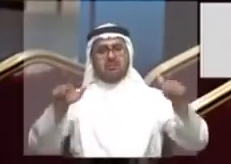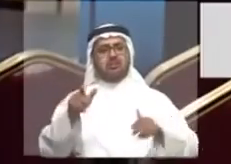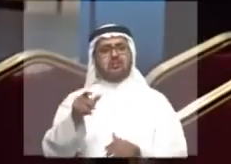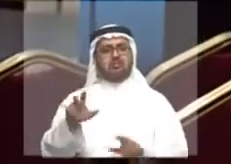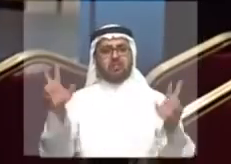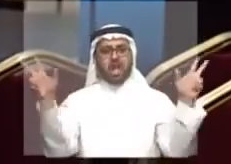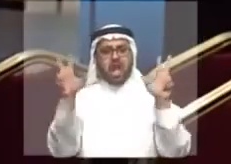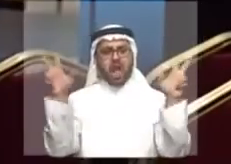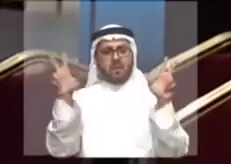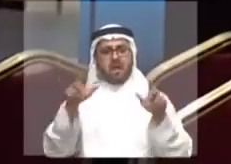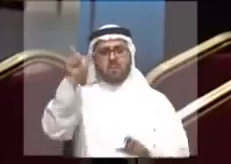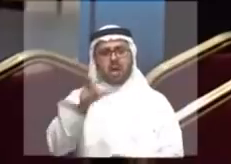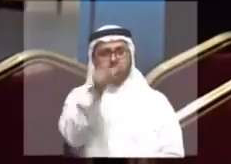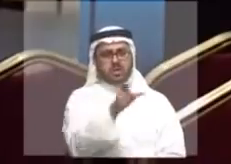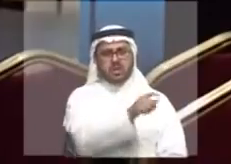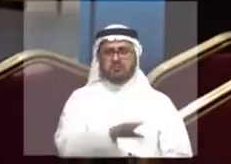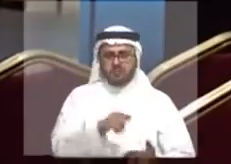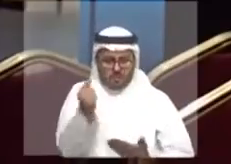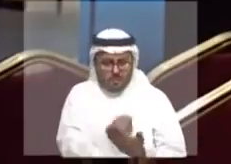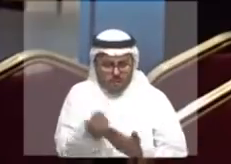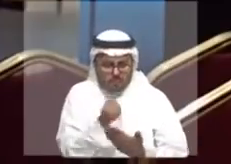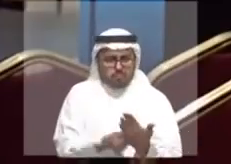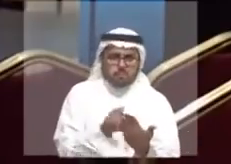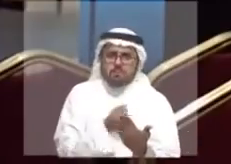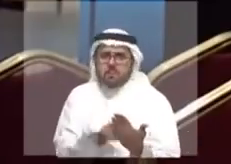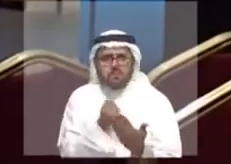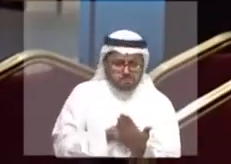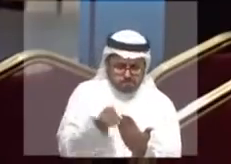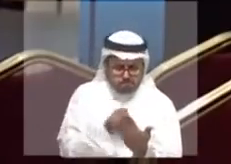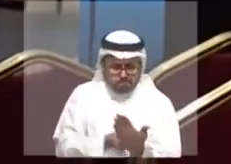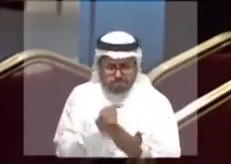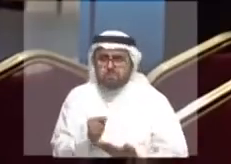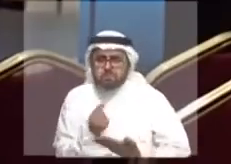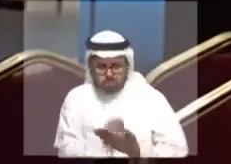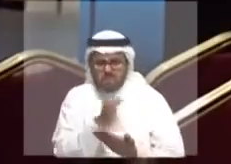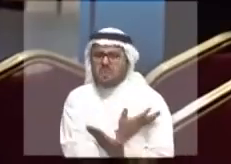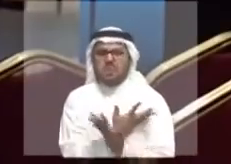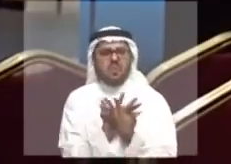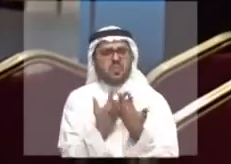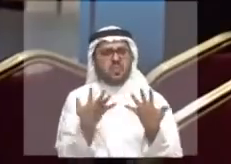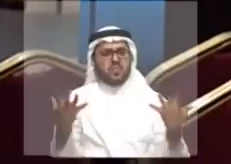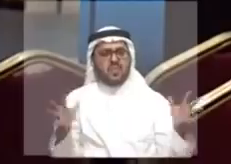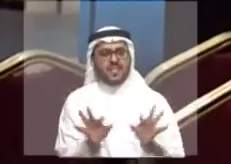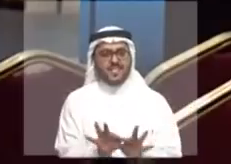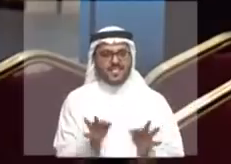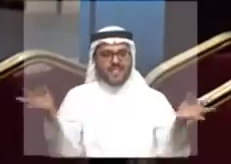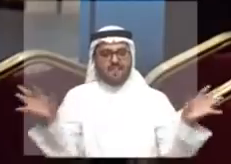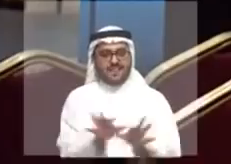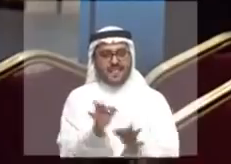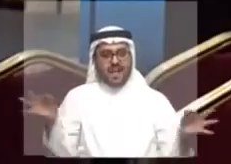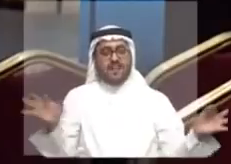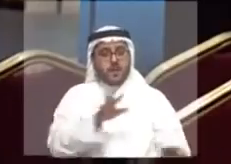الإعلاميين الذين بدأوا في كتابة الكثير من القصص، تحديدا عن والبحث عن صحفيين فلسطينيين